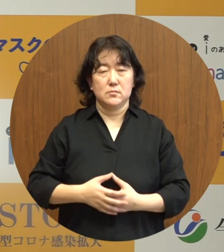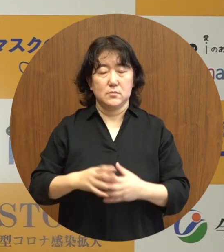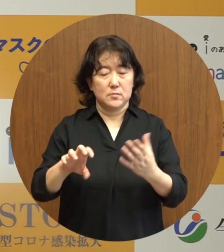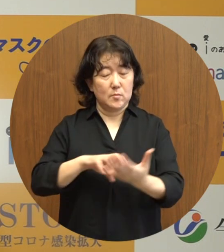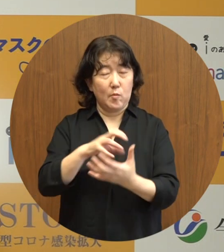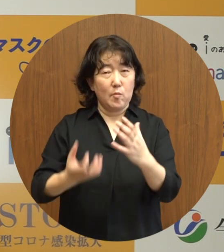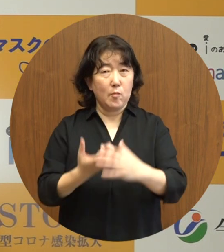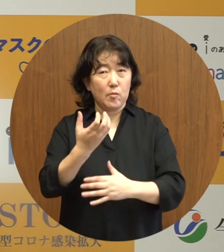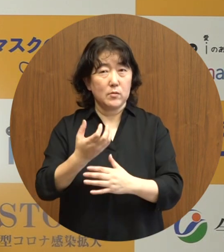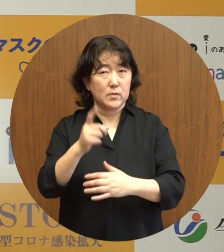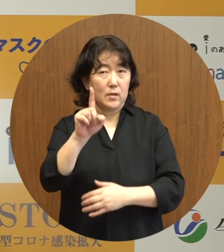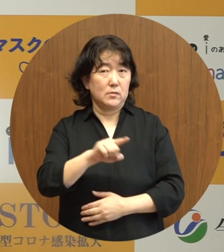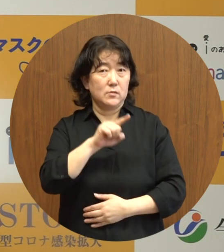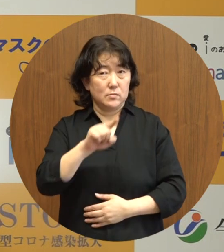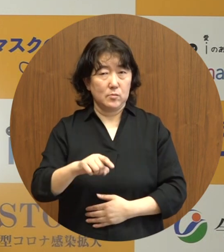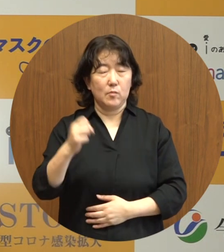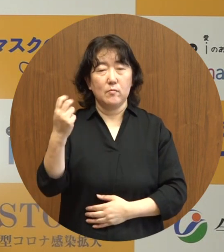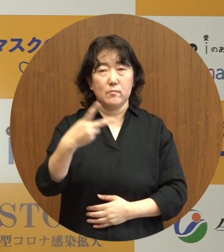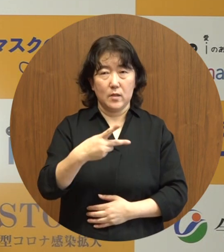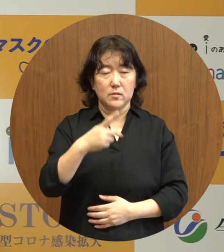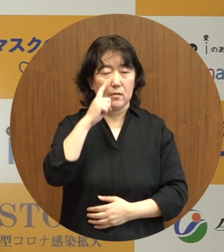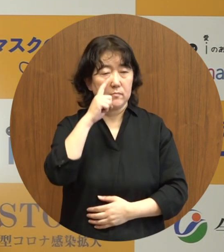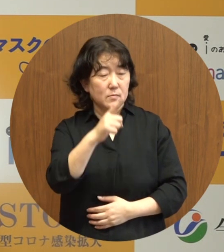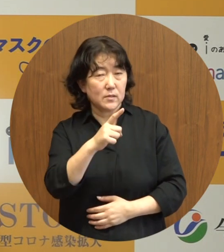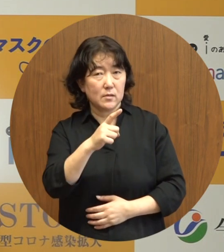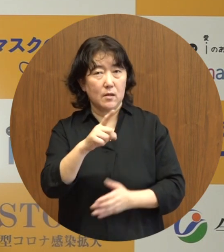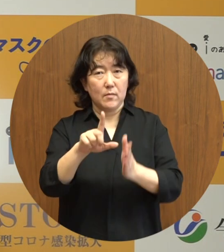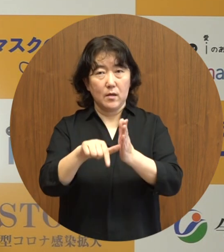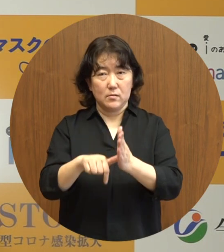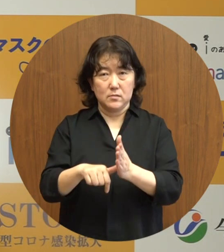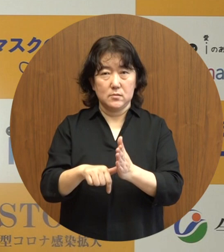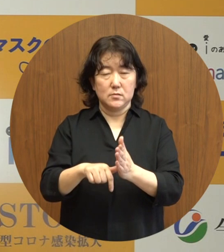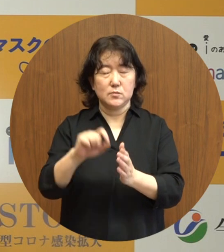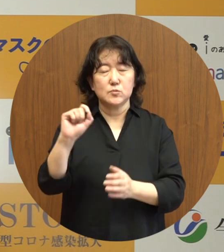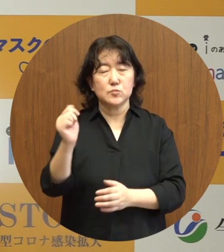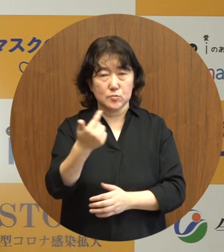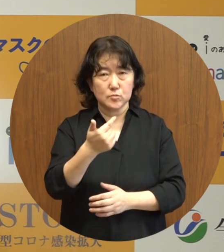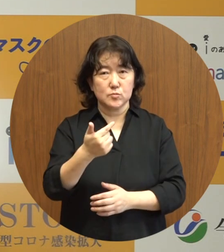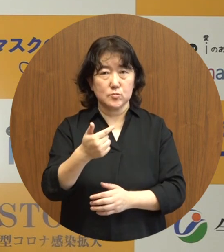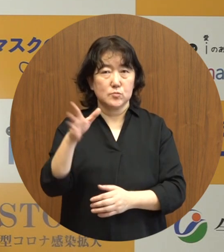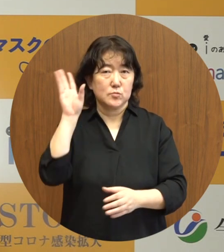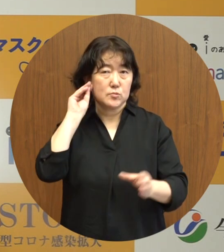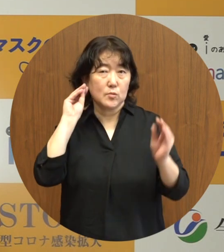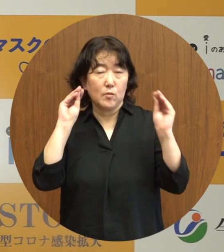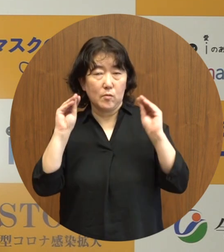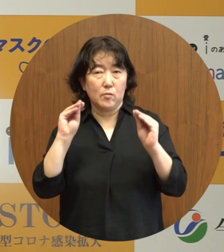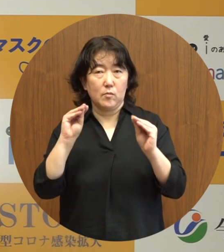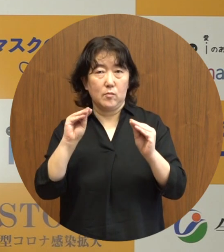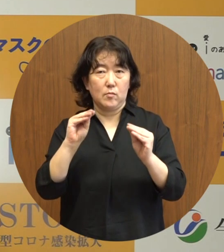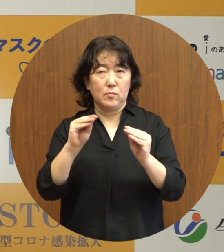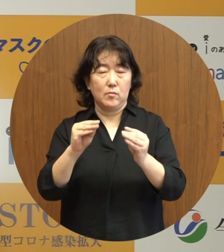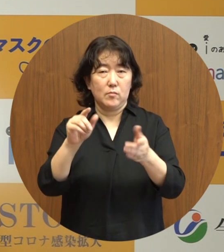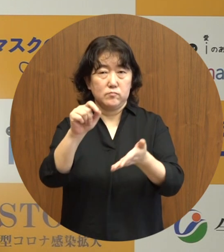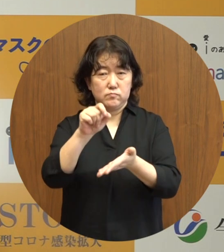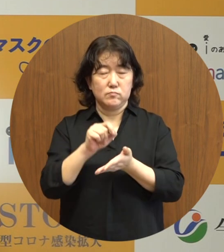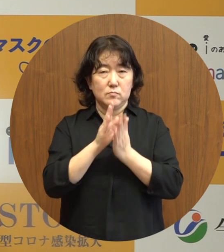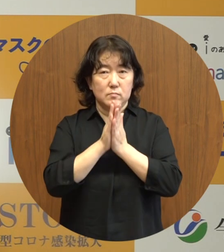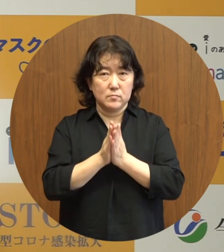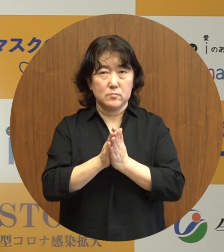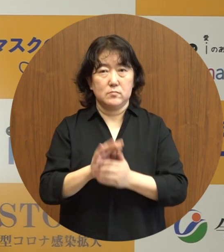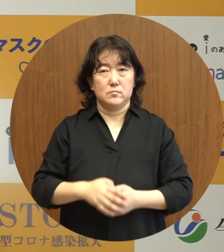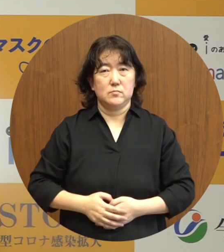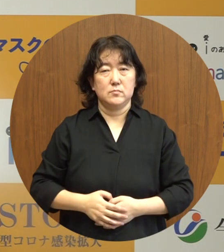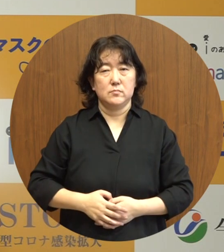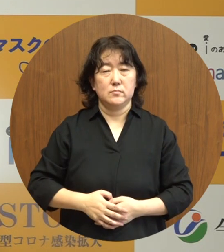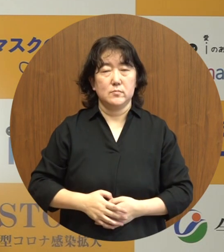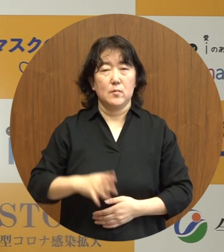に遭われた方、あるいは目撃をした場合、直ちに情報提供をお願いします。今後、人